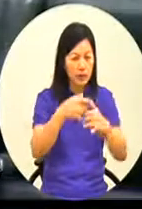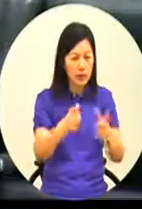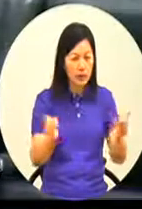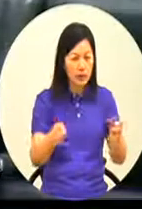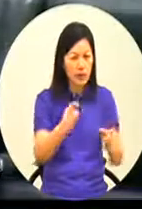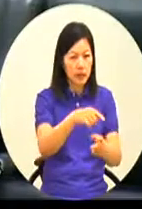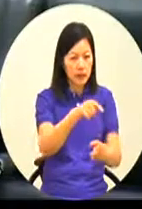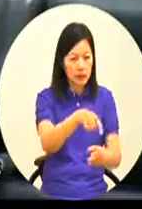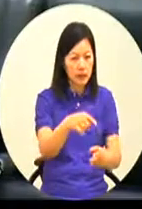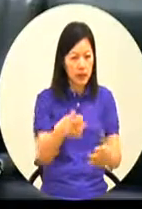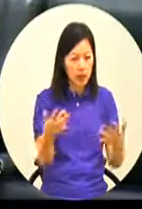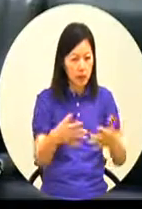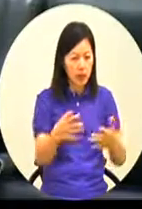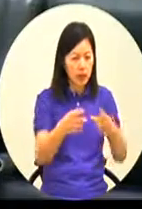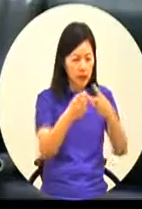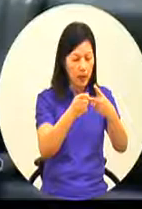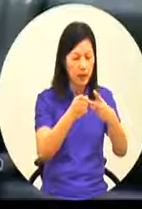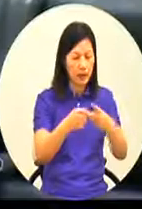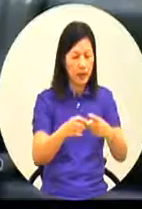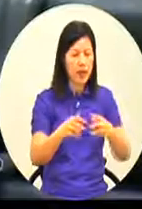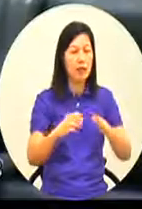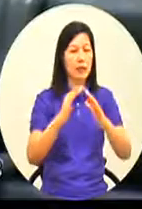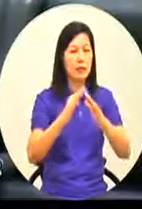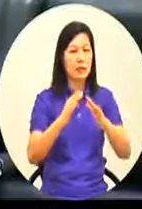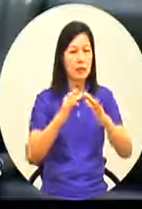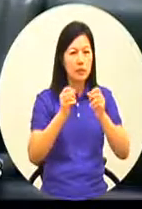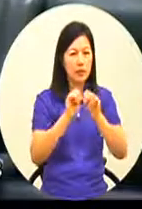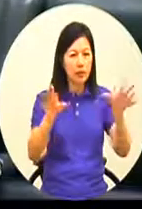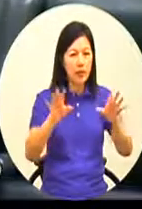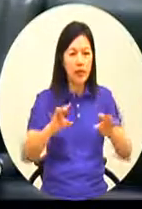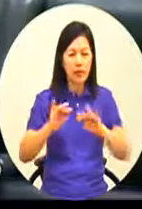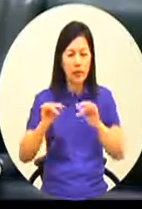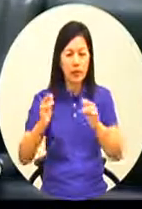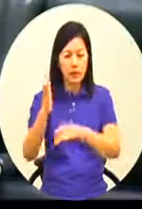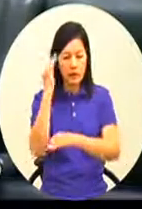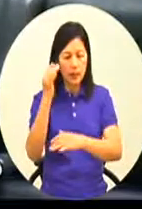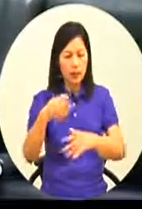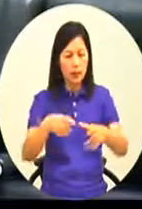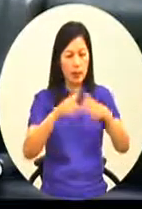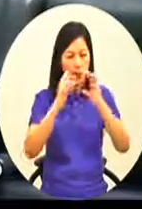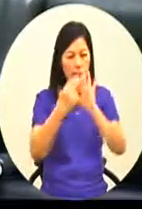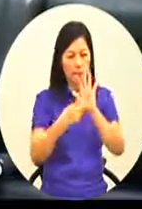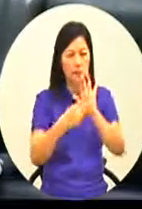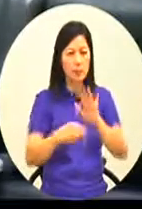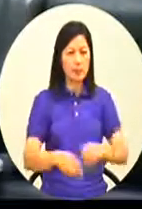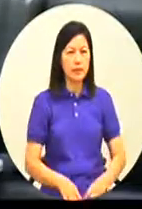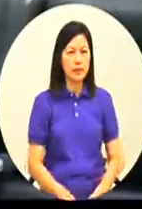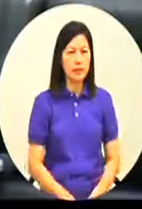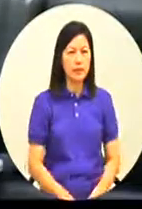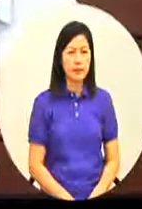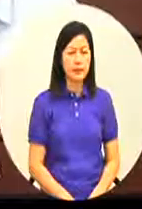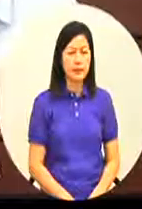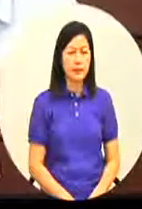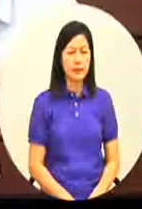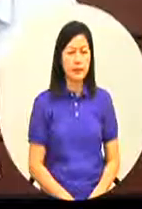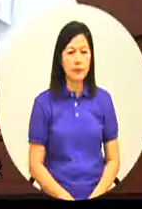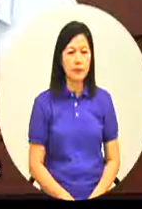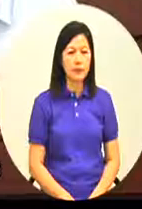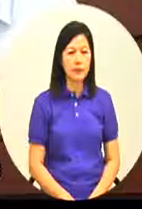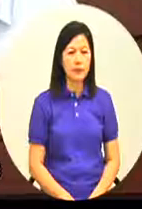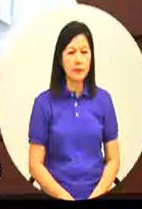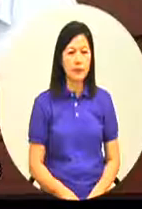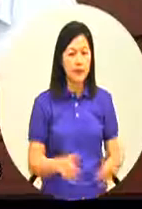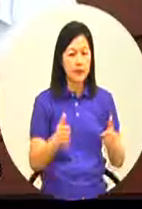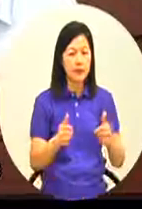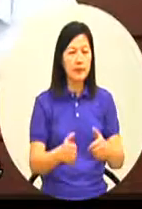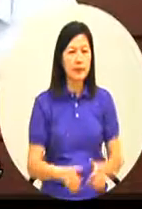问题我想请教我们都发局长跟我们的地震局长，谢谢。 局长请答复。 谢谢主席，谢谢高议